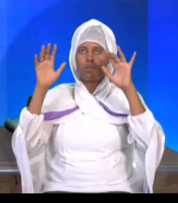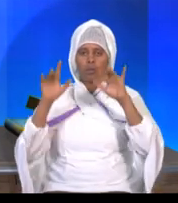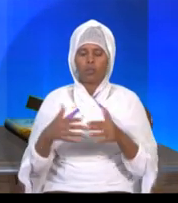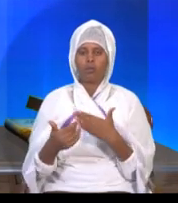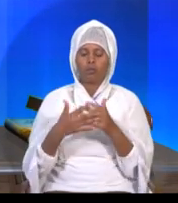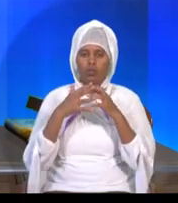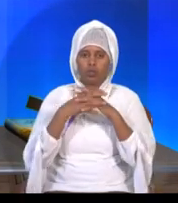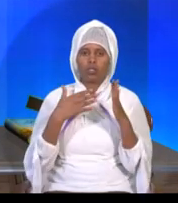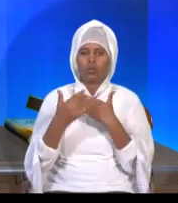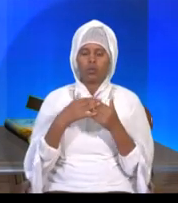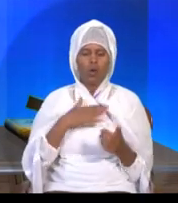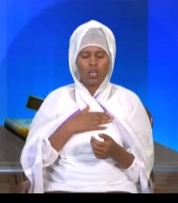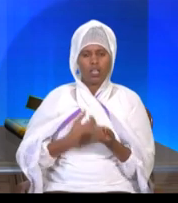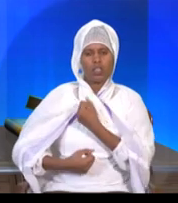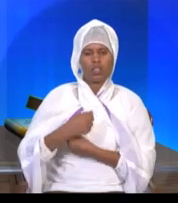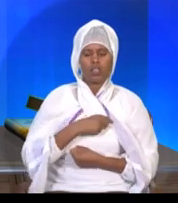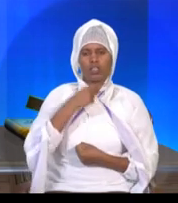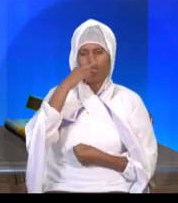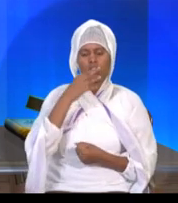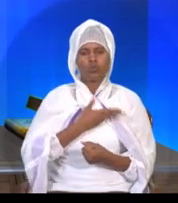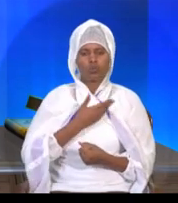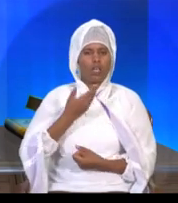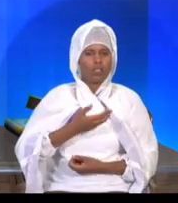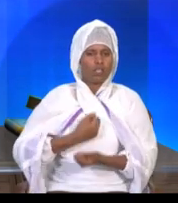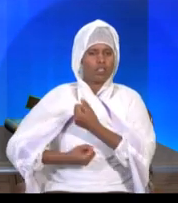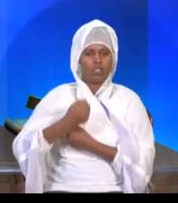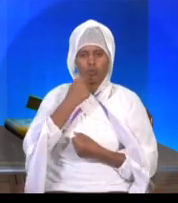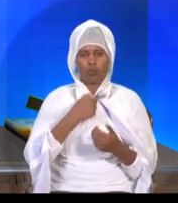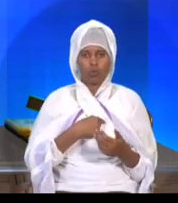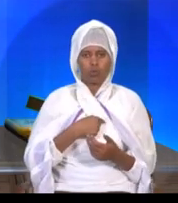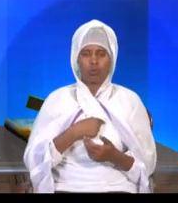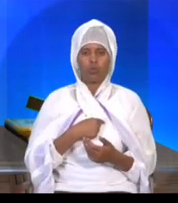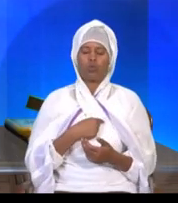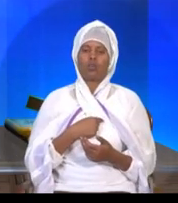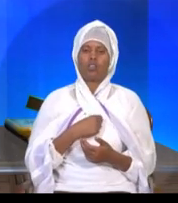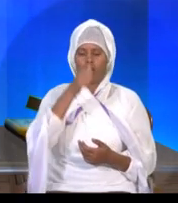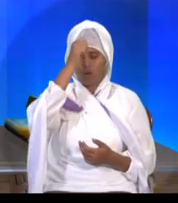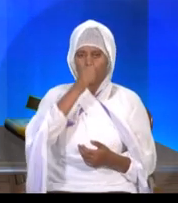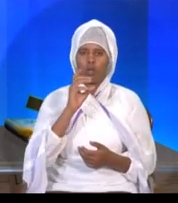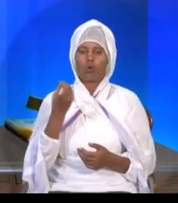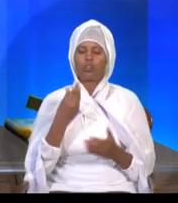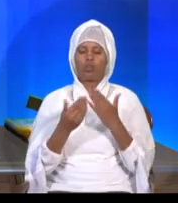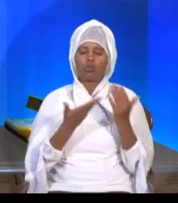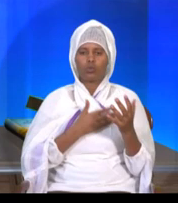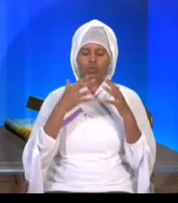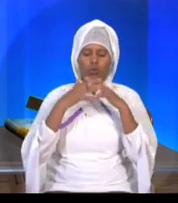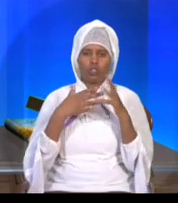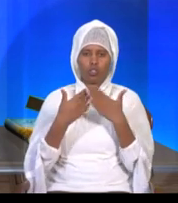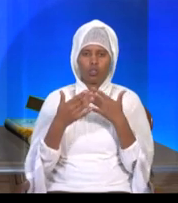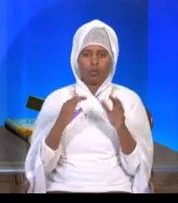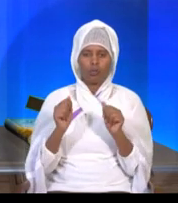እንዴ ዓማፂ በደለኛ ኮየ ነን እግዚኣብሄር ልኢኽና ዝበሉ ብእህታ ፀሎት